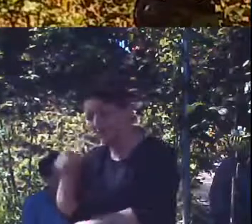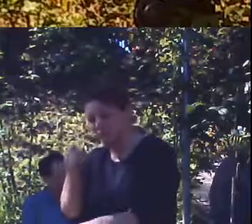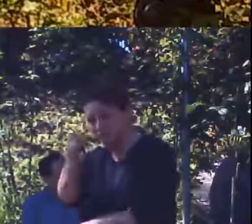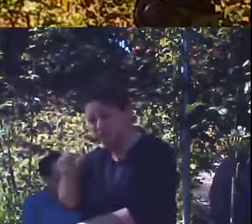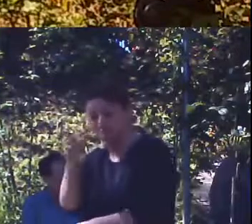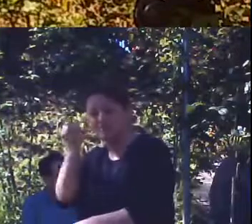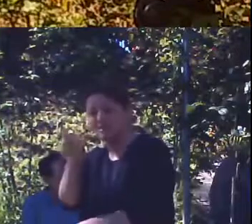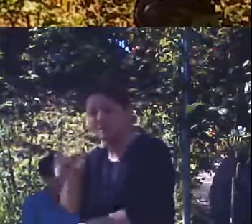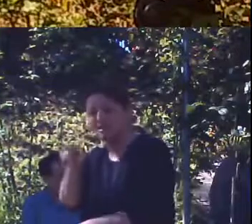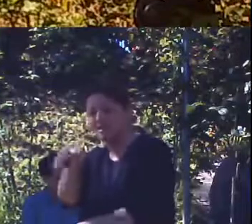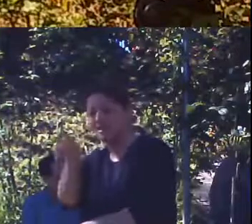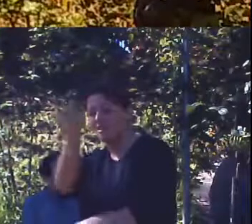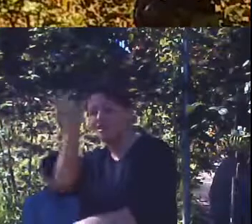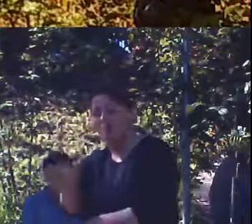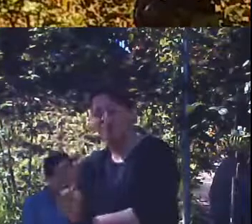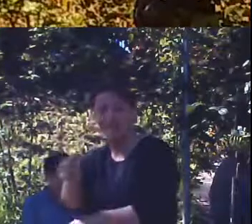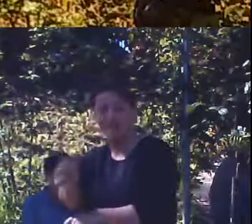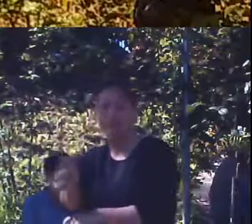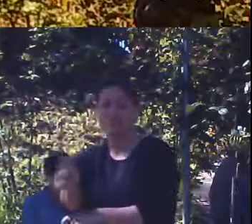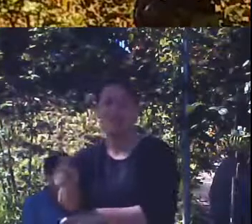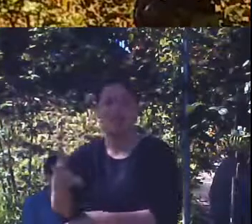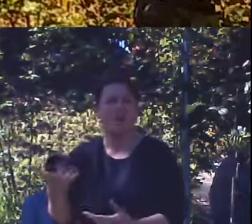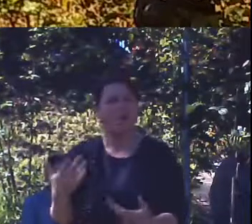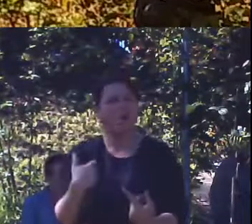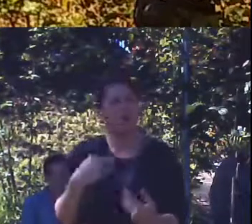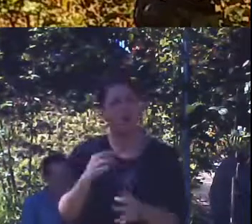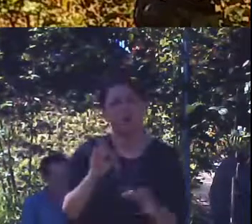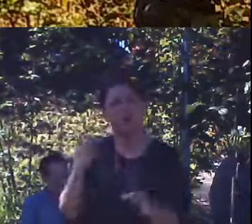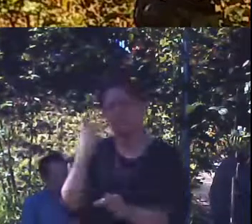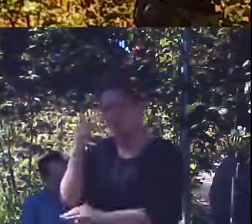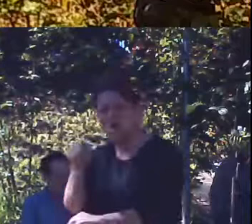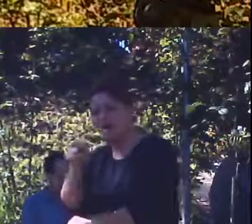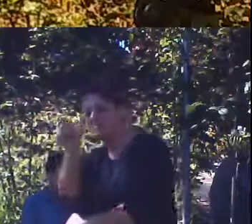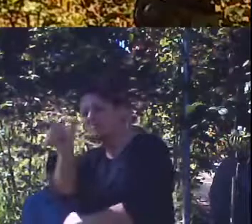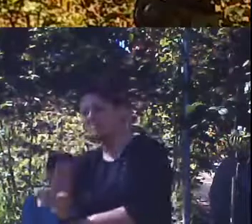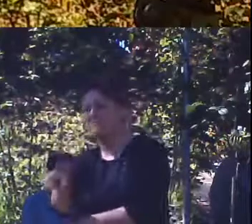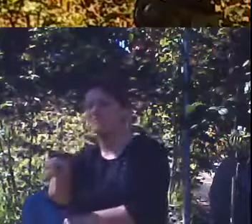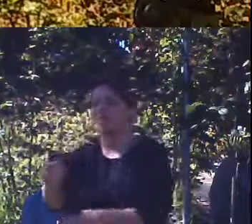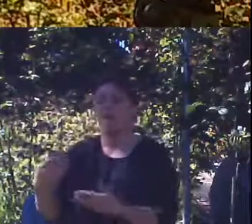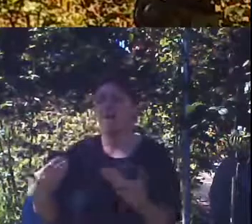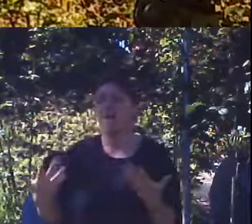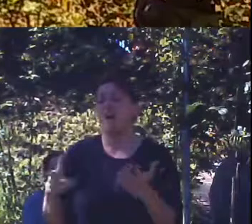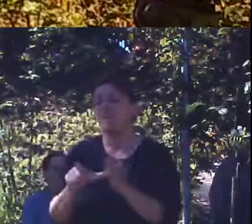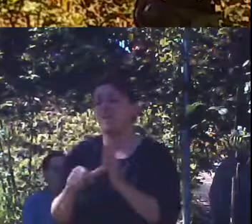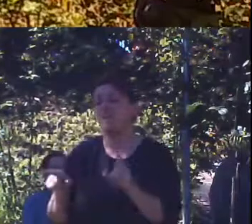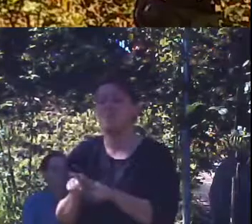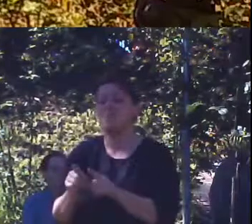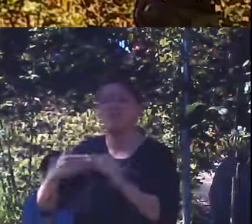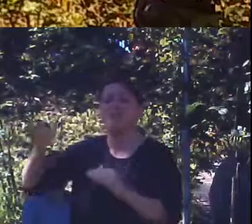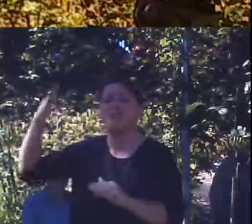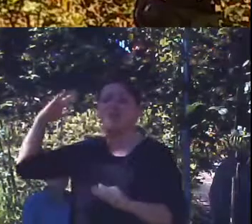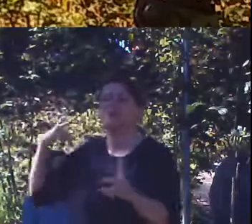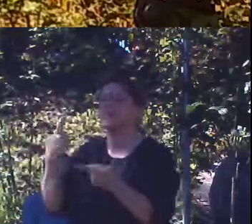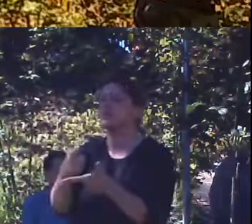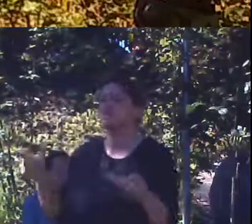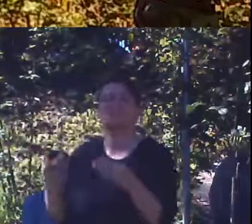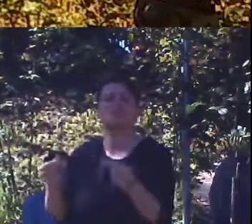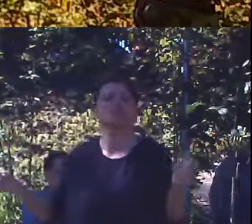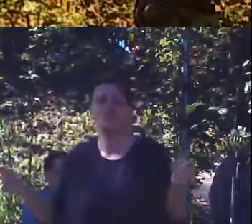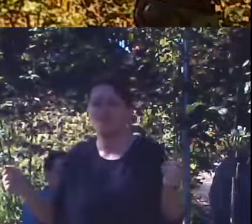continuamente dice un po sconsolato non è più come una volta è un'espressione